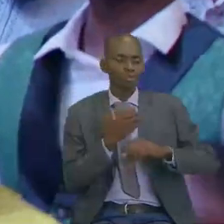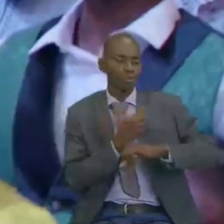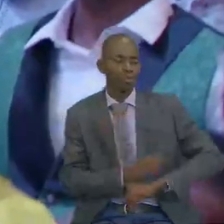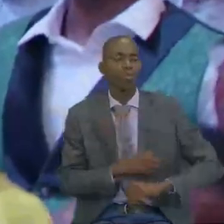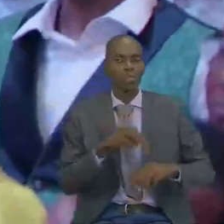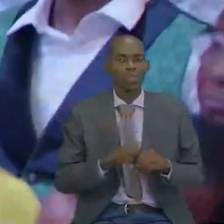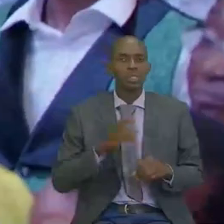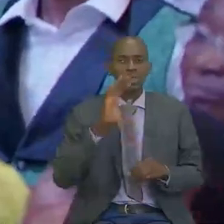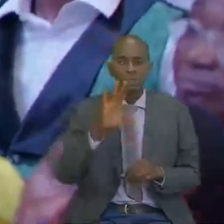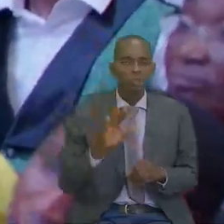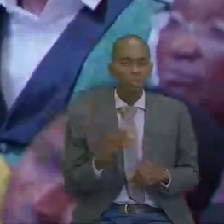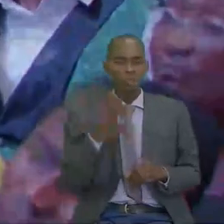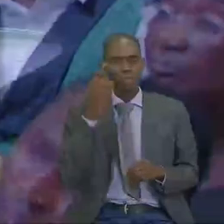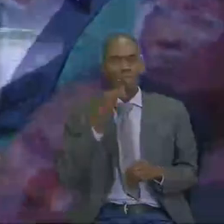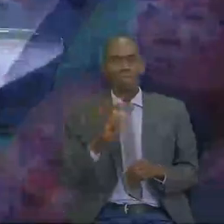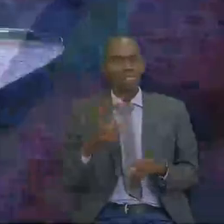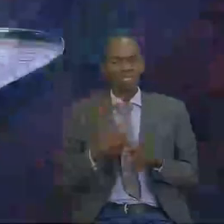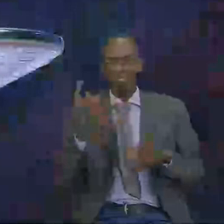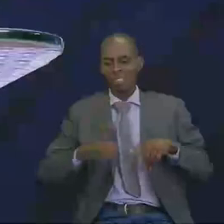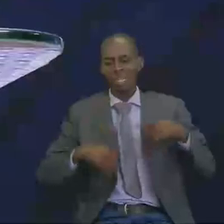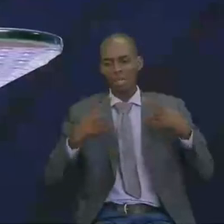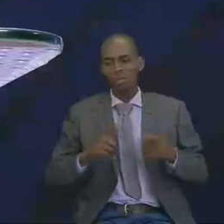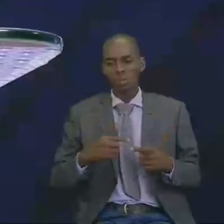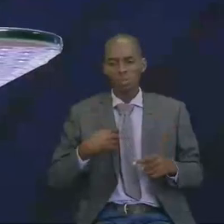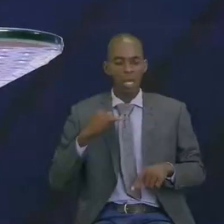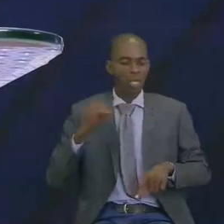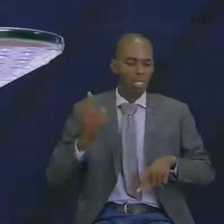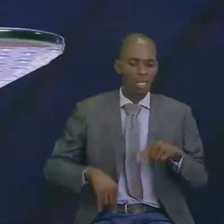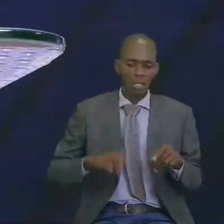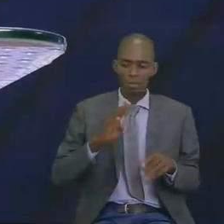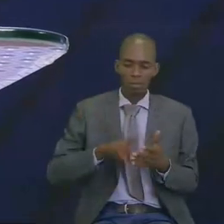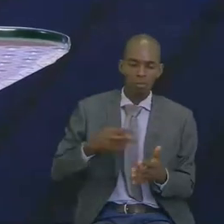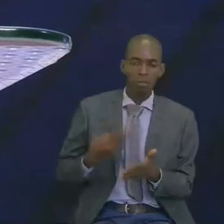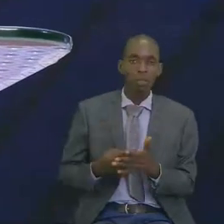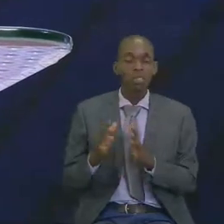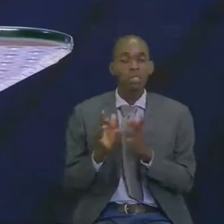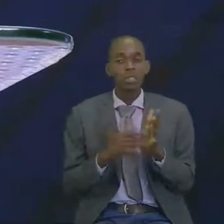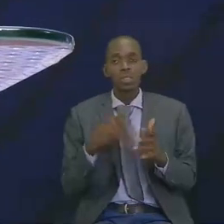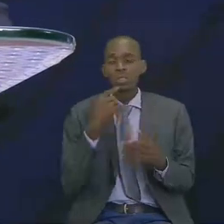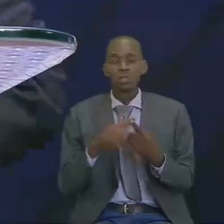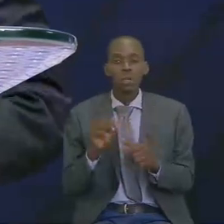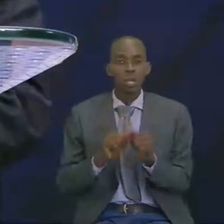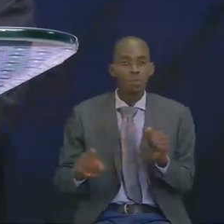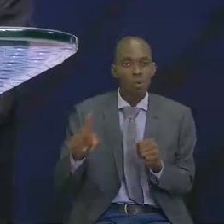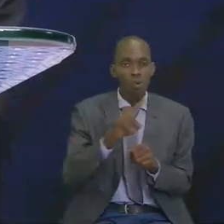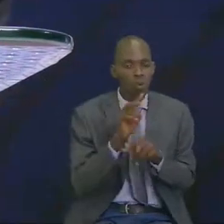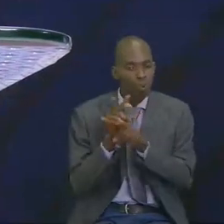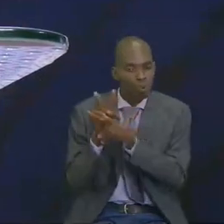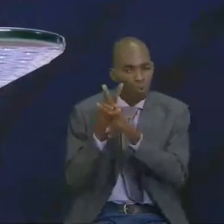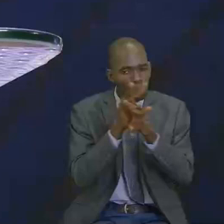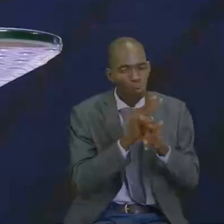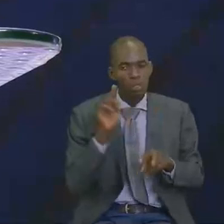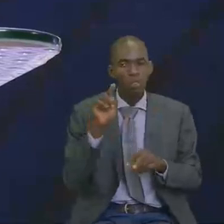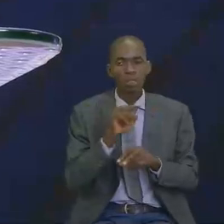ta supposition. Cela ne peut pas m'arriver. Je ne peux pas être perdu. Jésus dit à tous, veillez donc